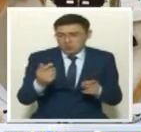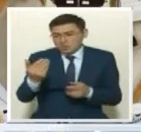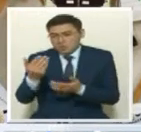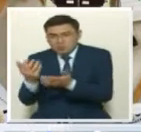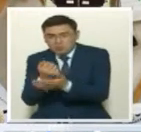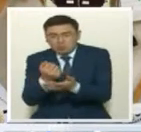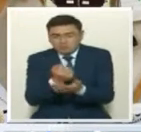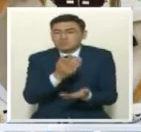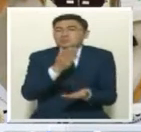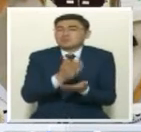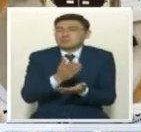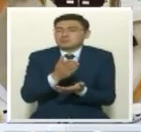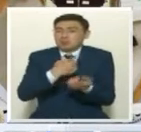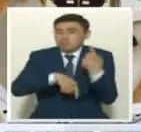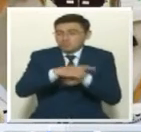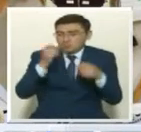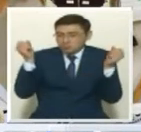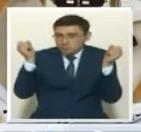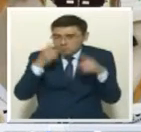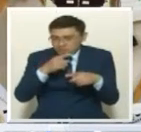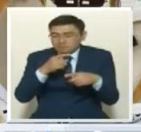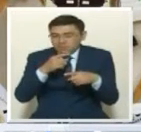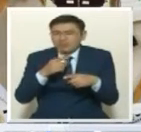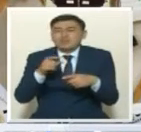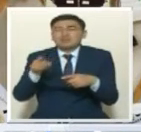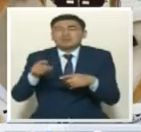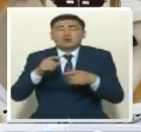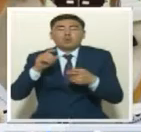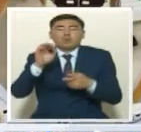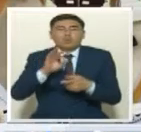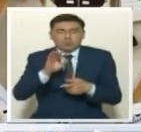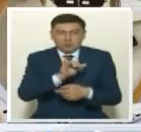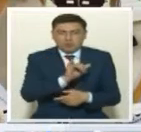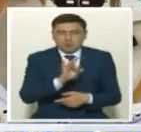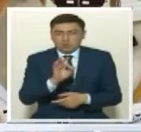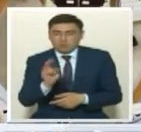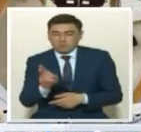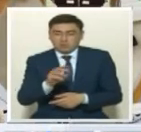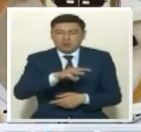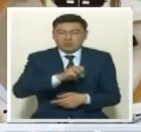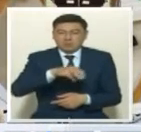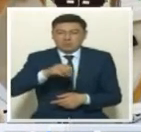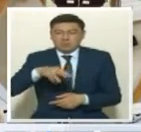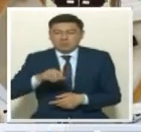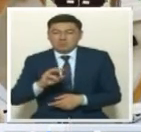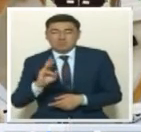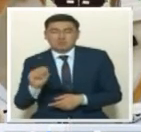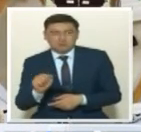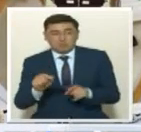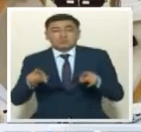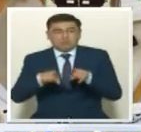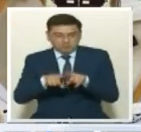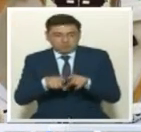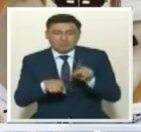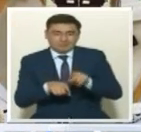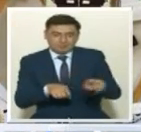бергенін білгеннен кейін осы жобаны математика пәнінің жобасын бастауыш сыныптарға да енгізу қазіргі